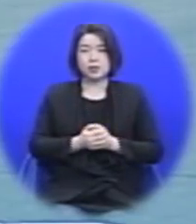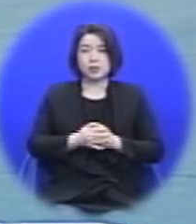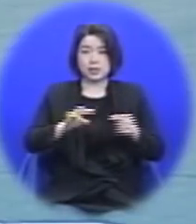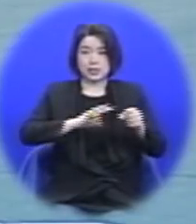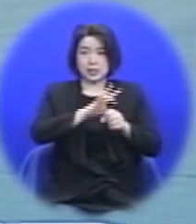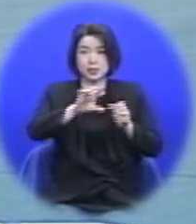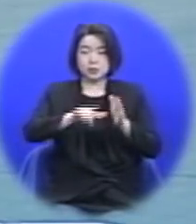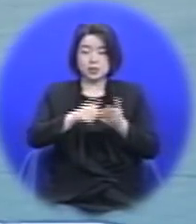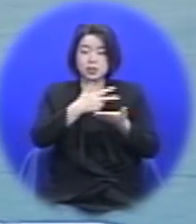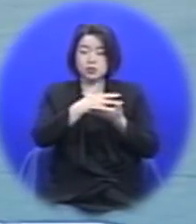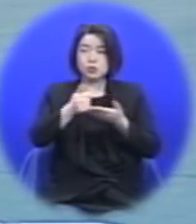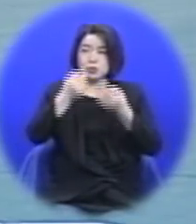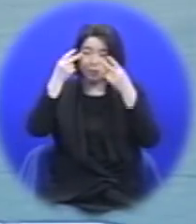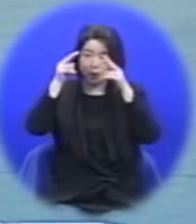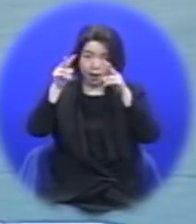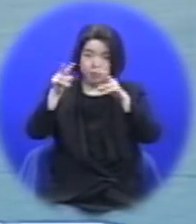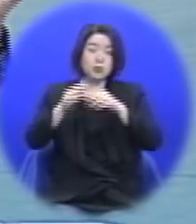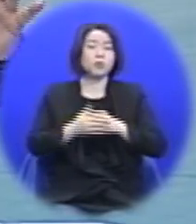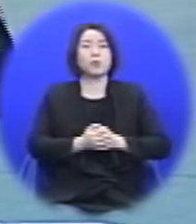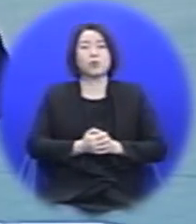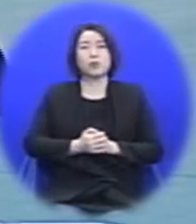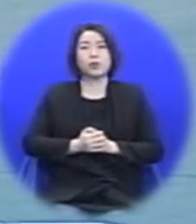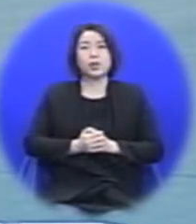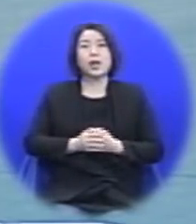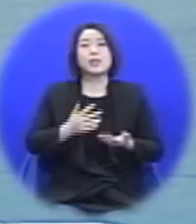24시간 주님을 바라보면서